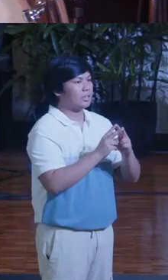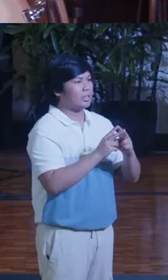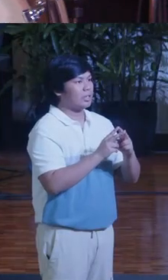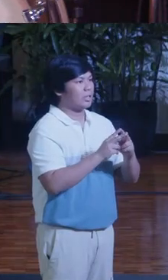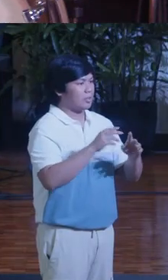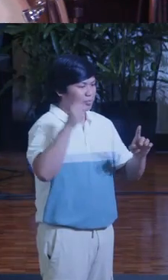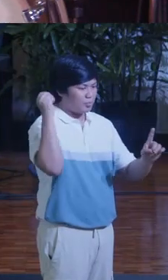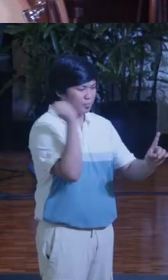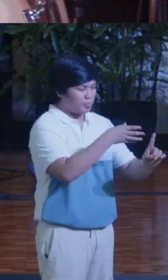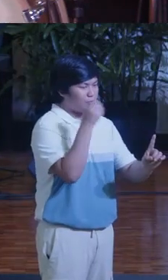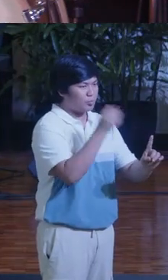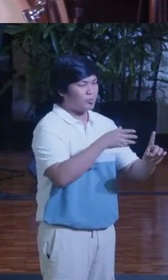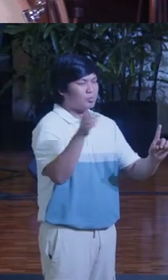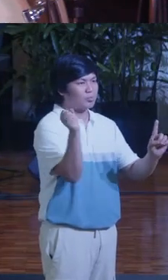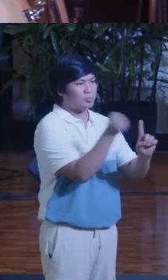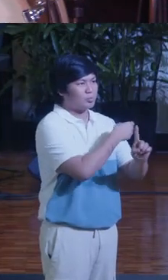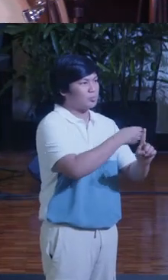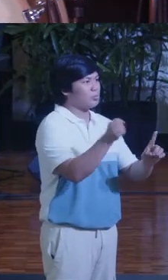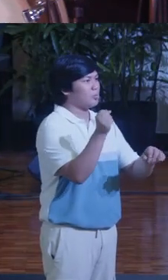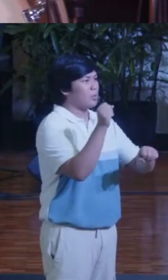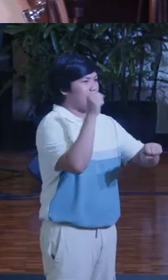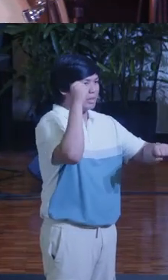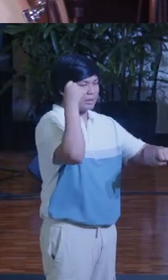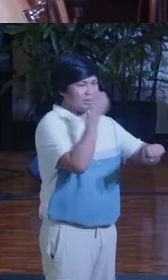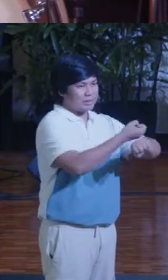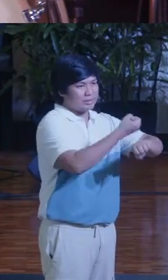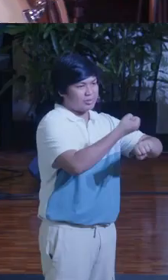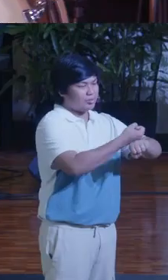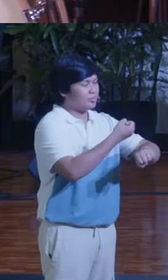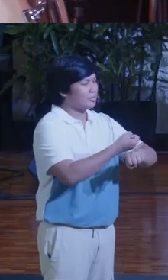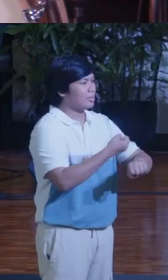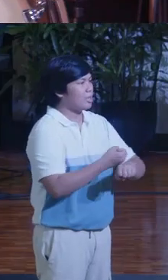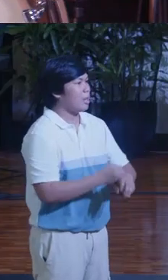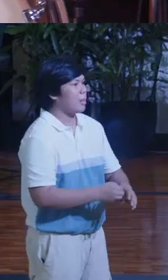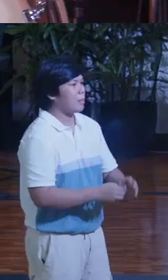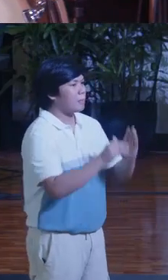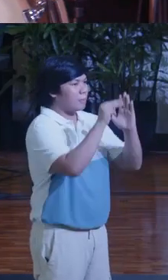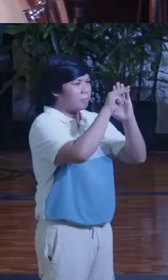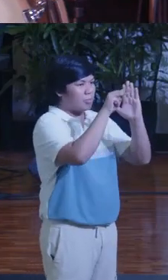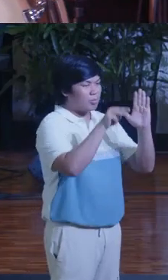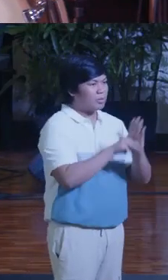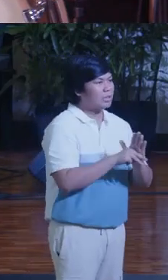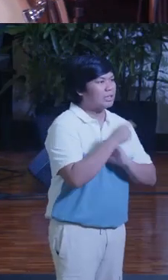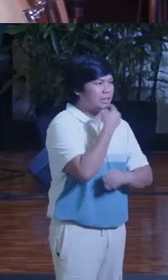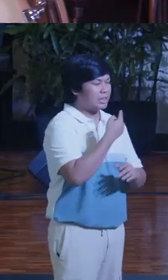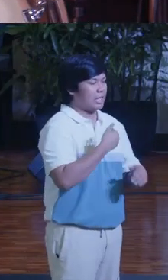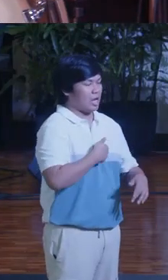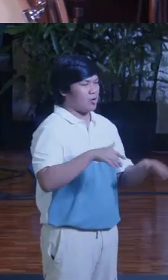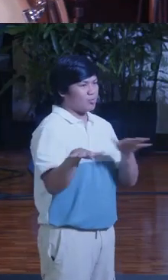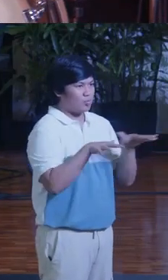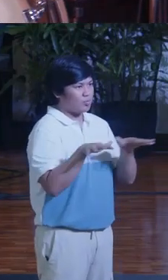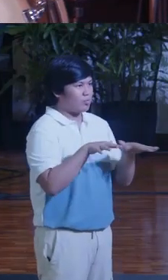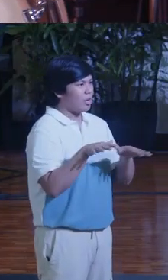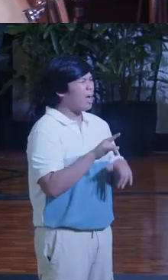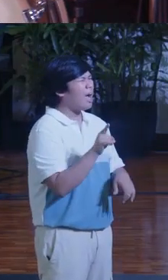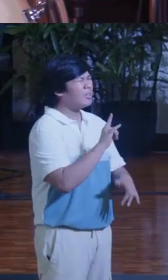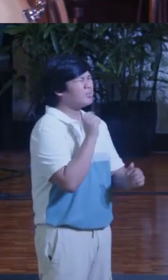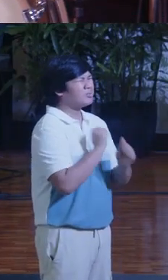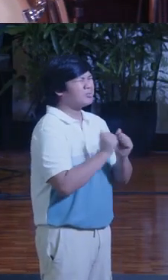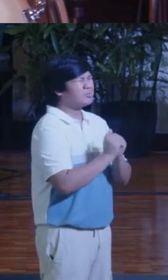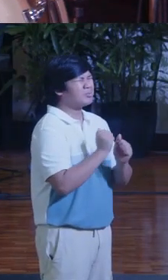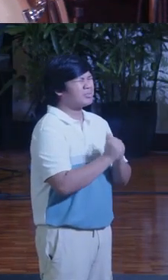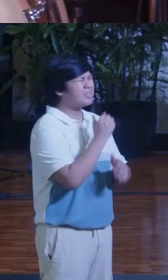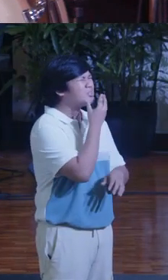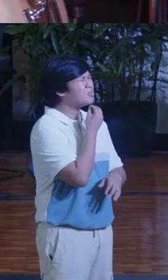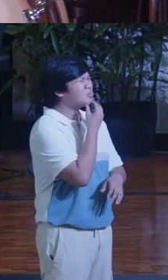stoned. Indeed, so terrifying was the sight that Moses said, I tremble with fear. Ano yung dinidescribe ng writer